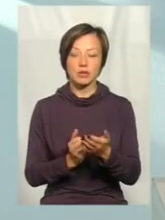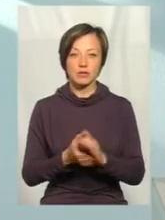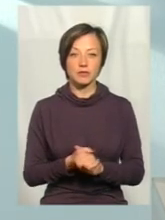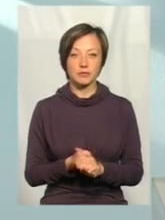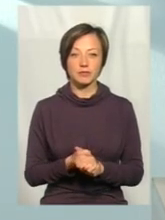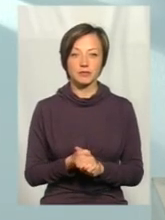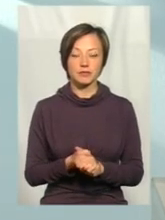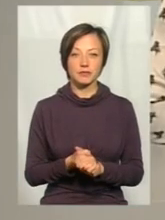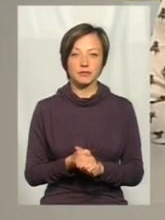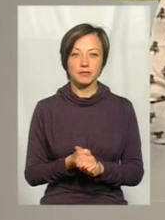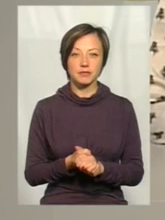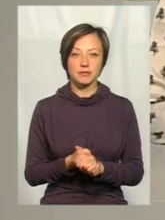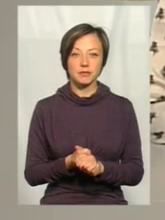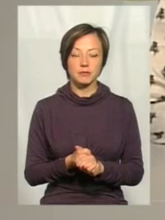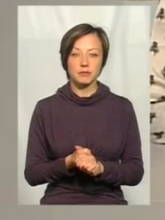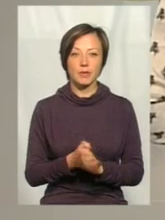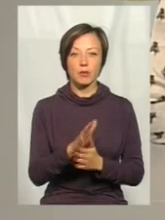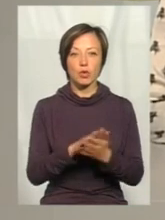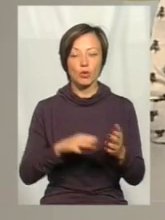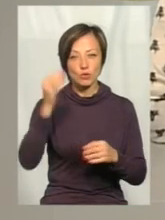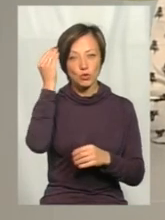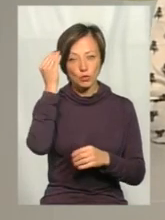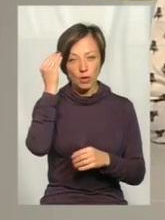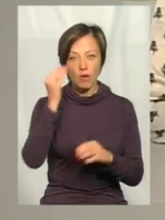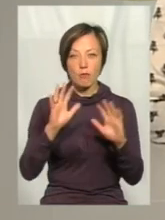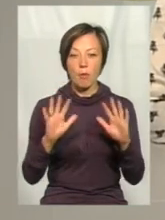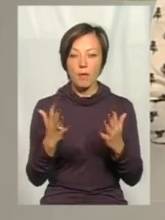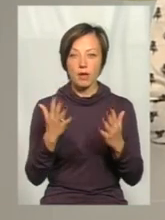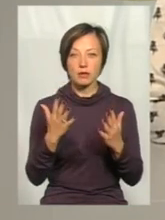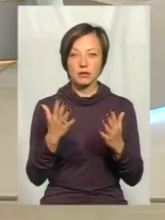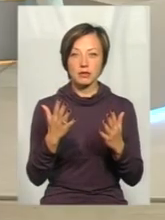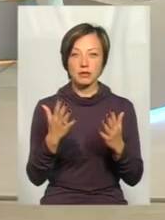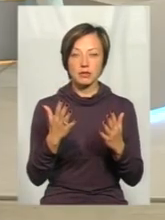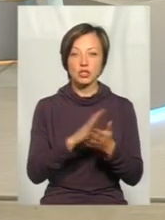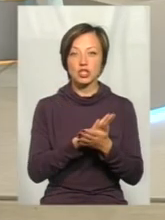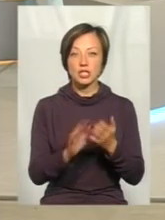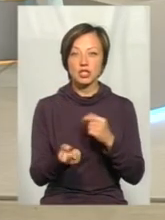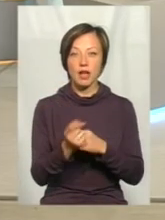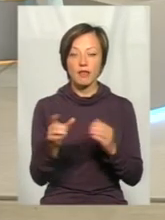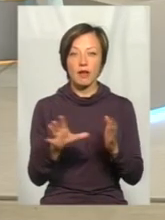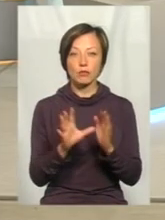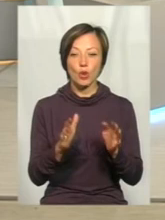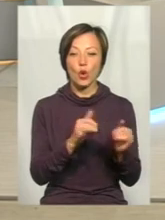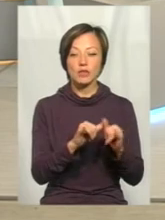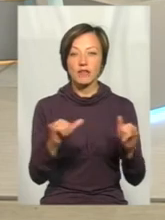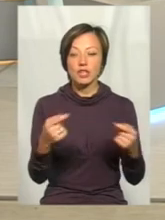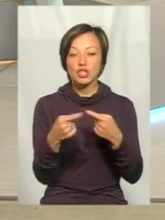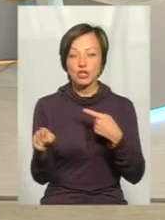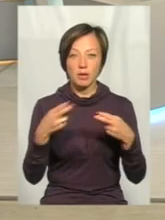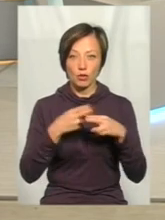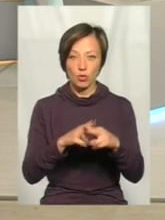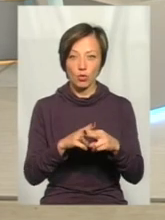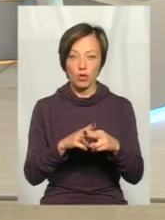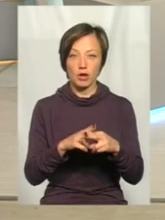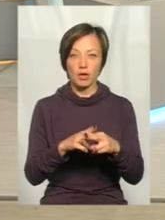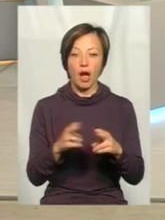день. Дякую. І пане Степане, продовжу думку, в момент, тобто чисті джерела енергії, вони будуть розвиватися в унісон з іншими технологіями, зокрема